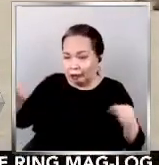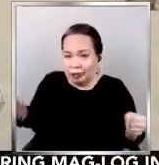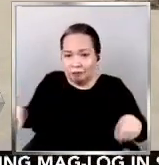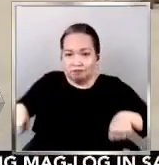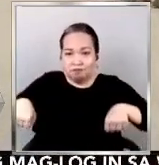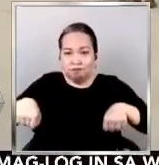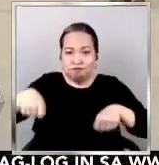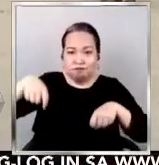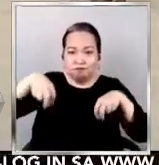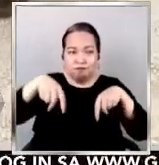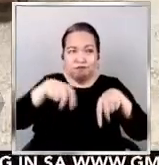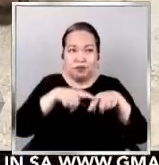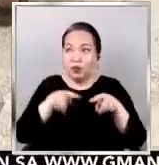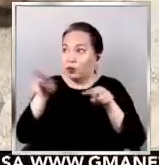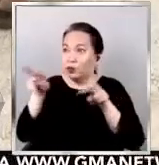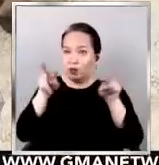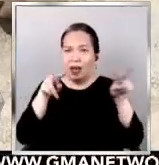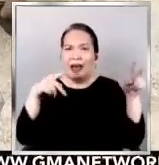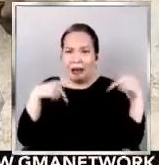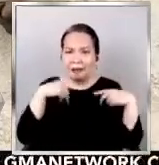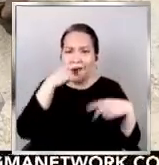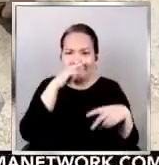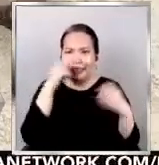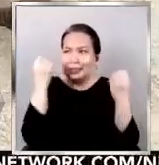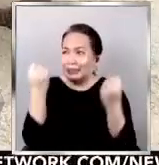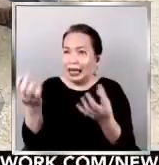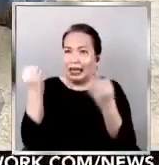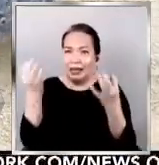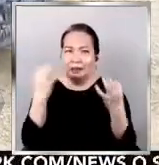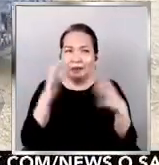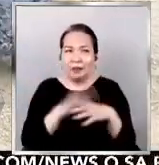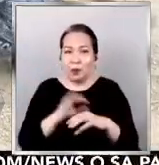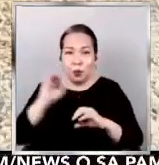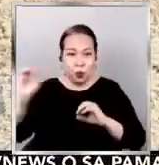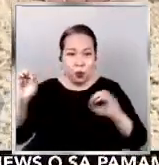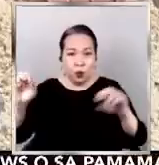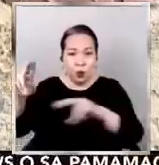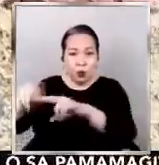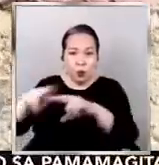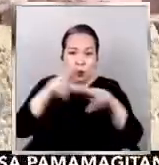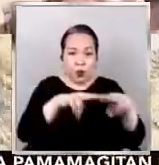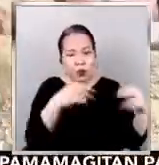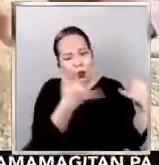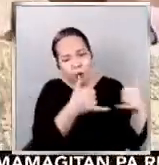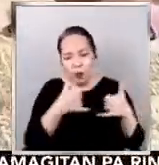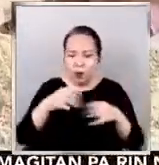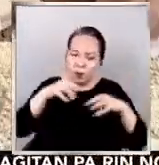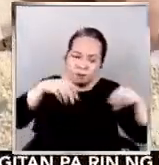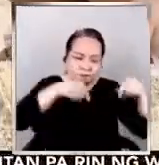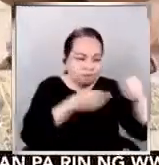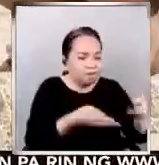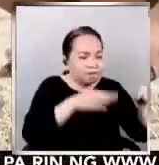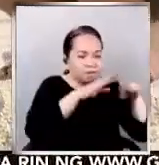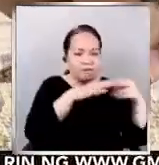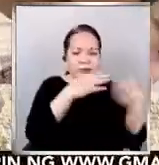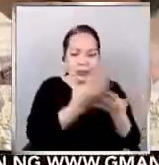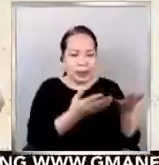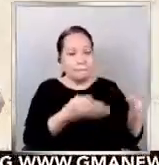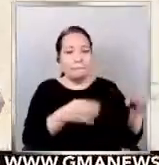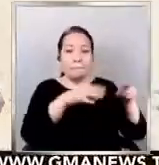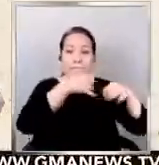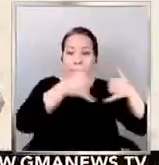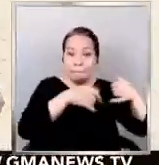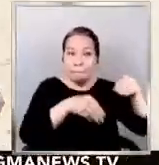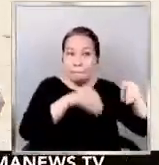Dolomite Beach, may bata. Kanya-kanya sila ng pwesto para maglaro sa buhangin. May mga gumagawa ng bundok ng buhangin, habang may